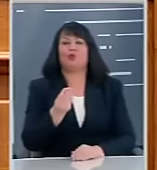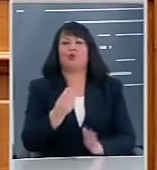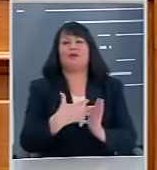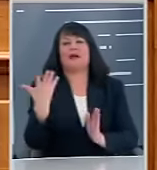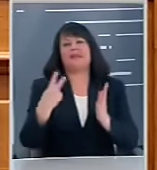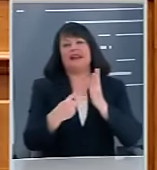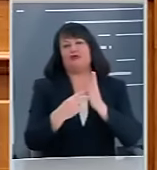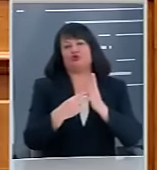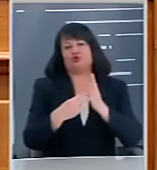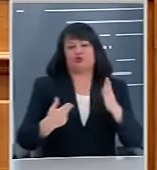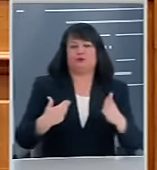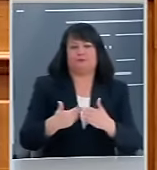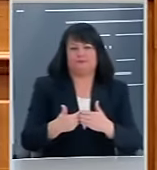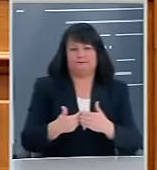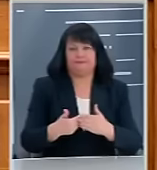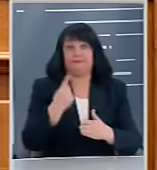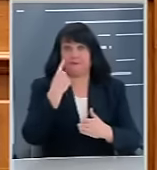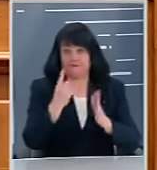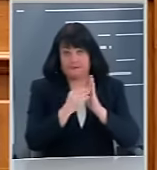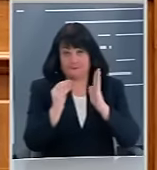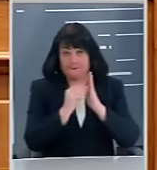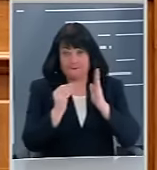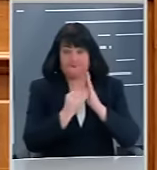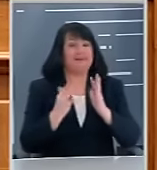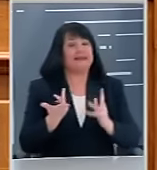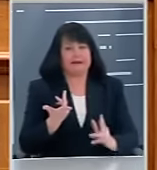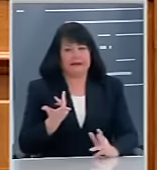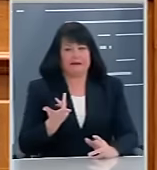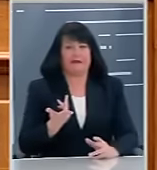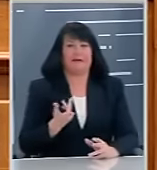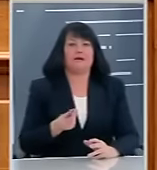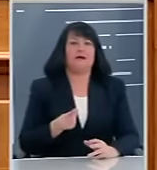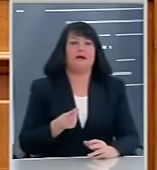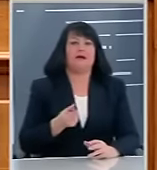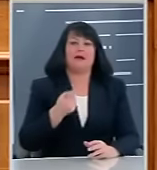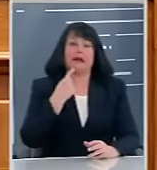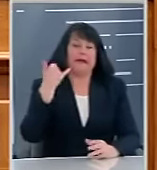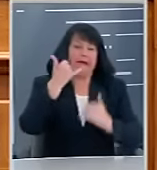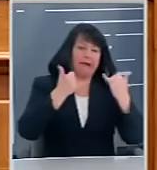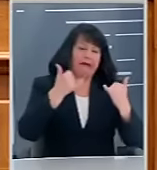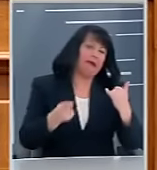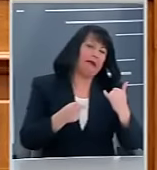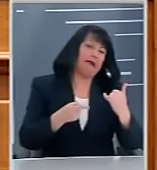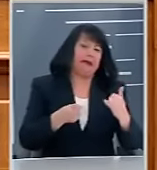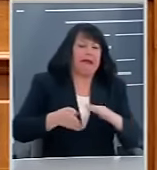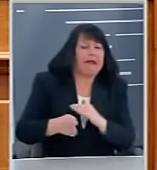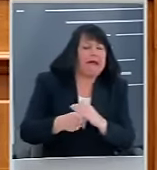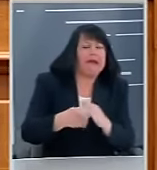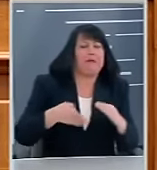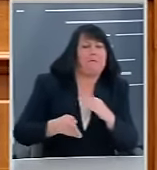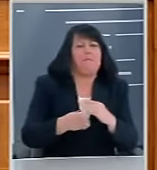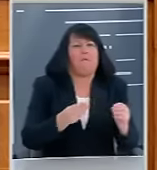Αυγούστου. Χαρακτηριστικό παράδειγμα της κατάργησης των ρουσφετιών και της λειτουργίας των ενόπλων δυνάμεων